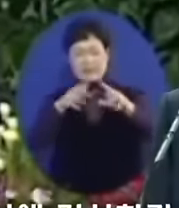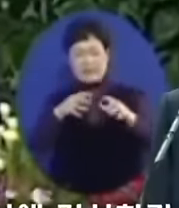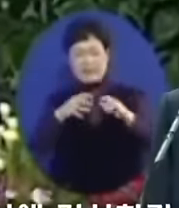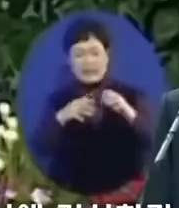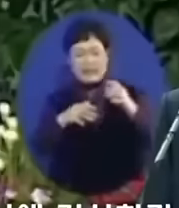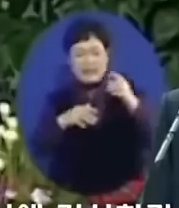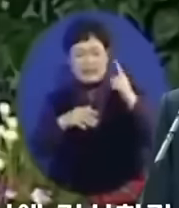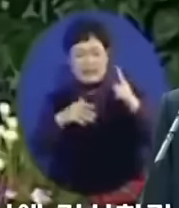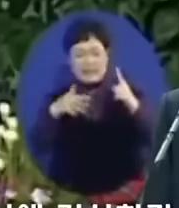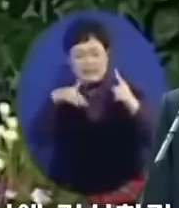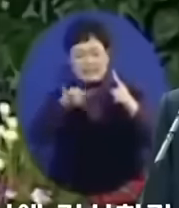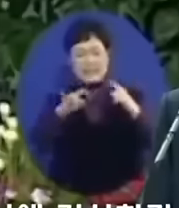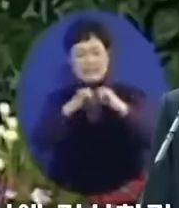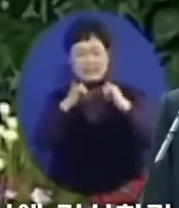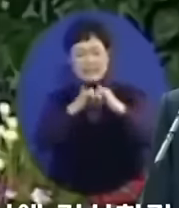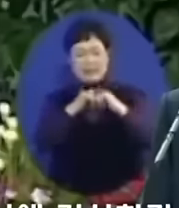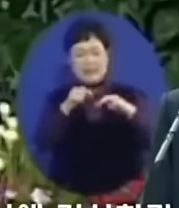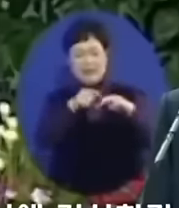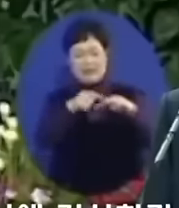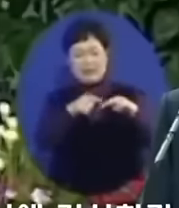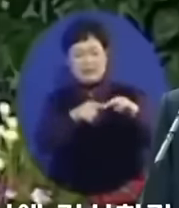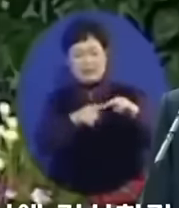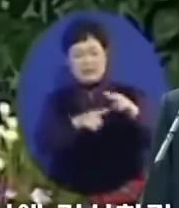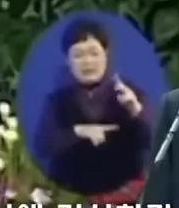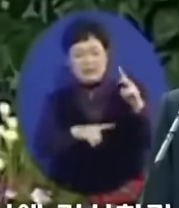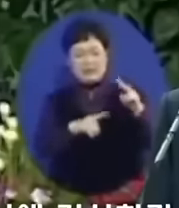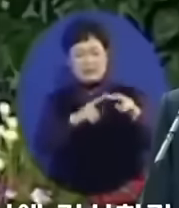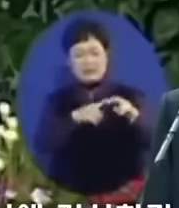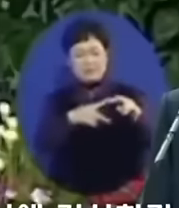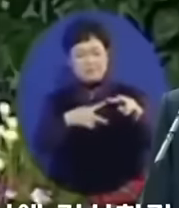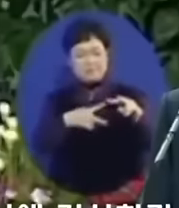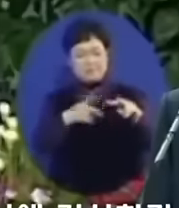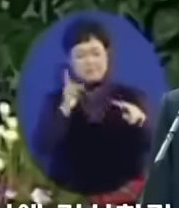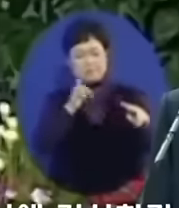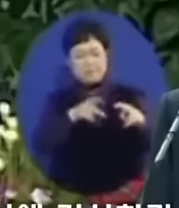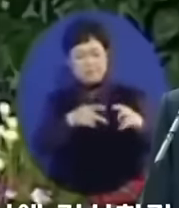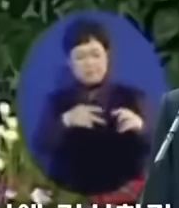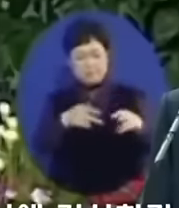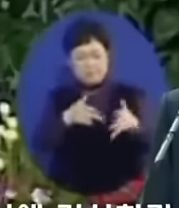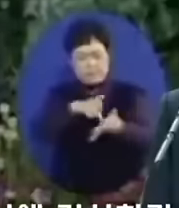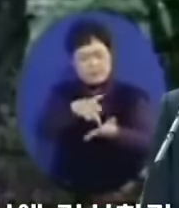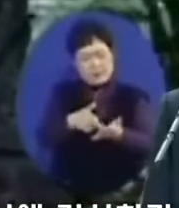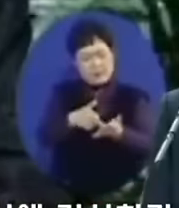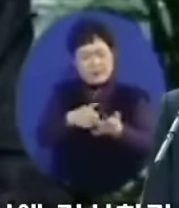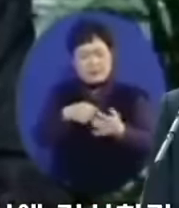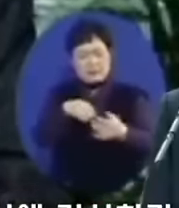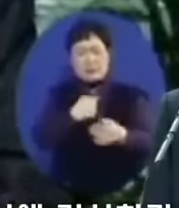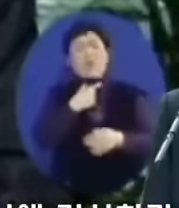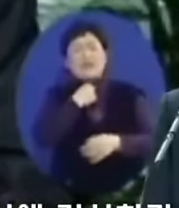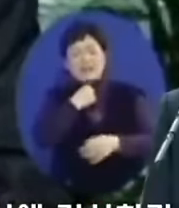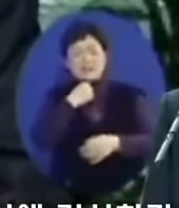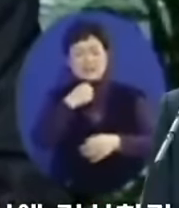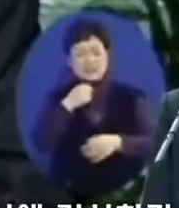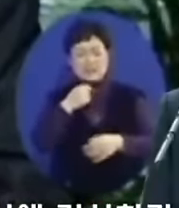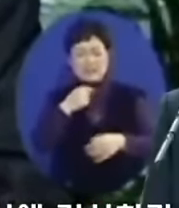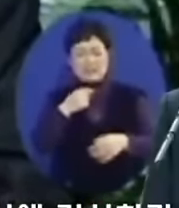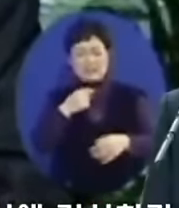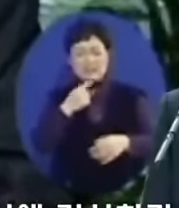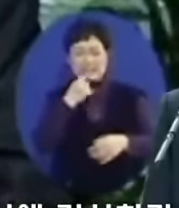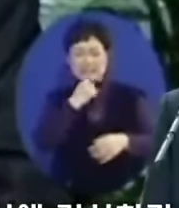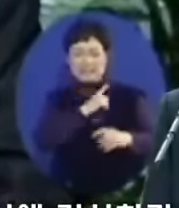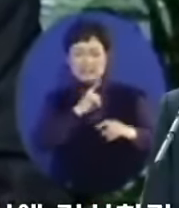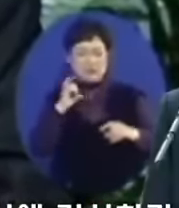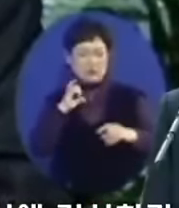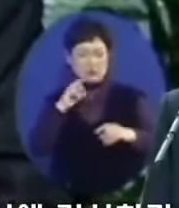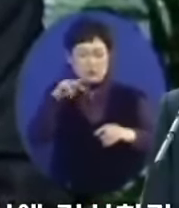대전에 참승했다가 다리를 다친 한 젊은이가 있었습니다. 그의 소원은 수도사가 되는 것입니다. 그래서 수도사가 되려고